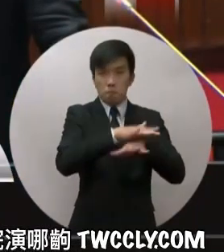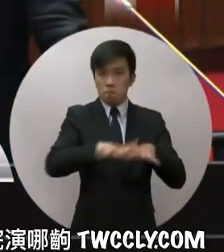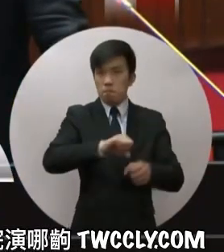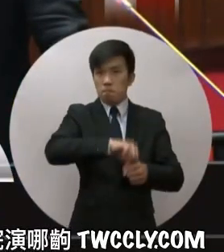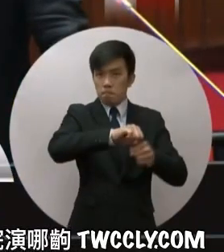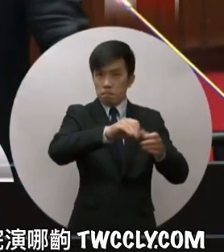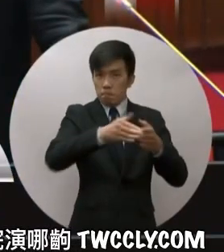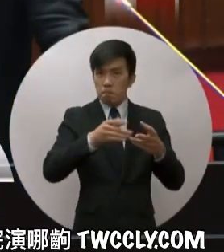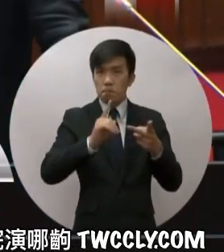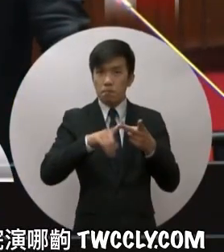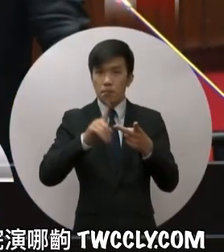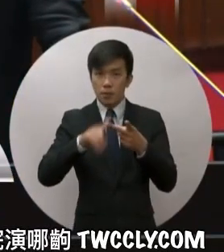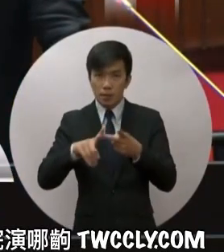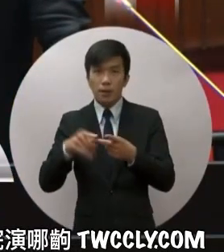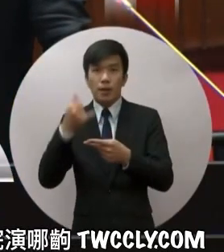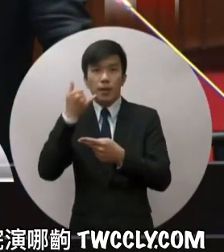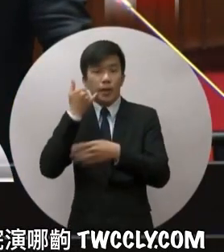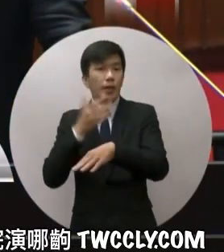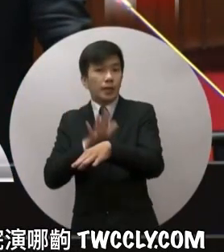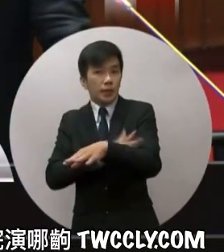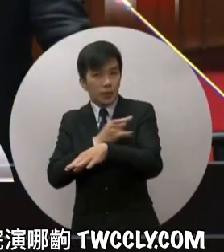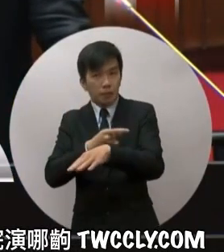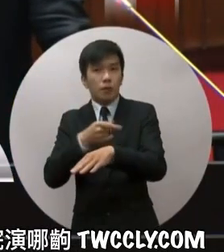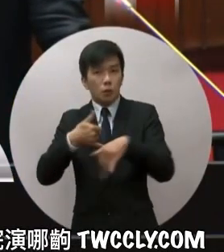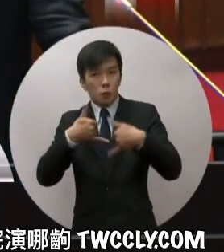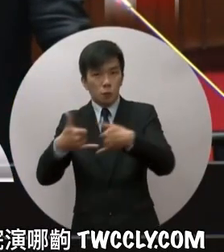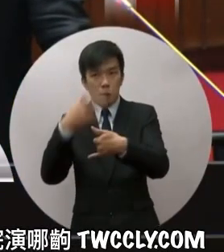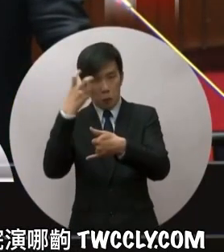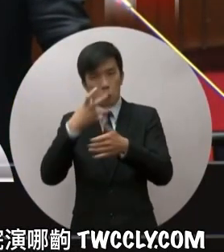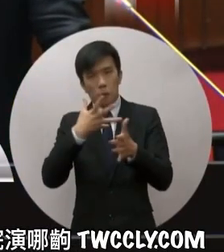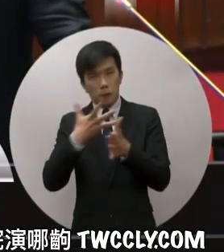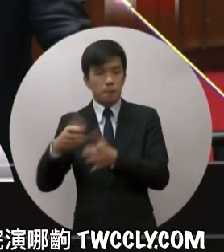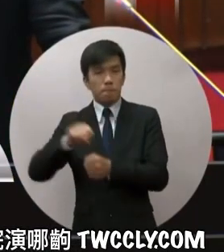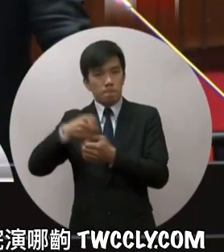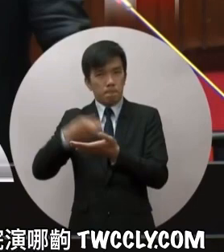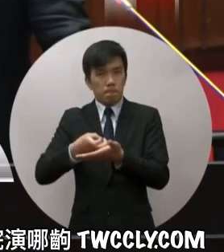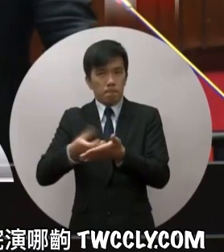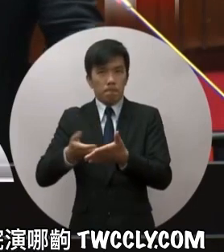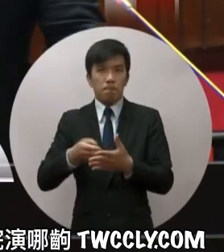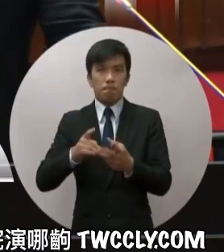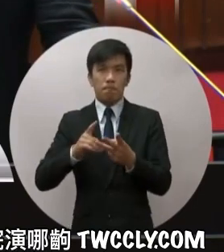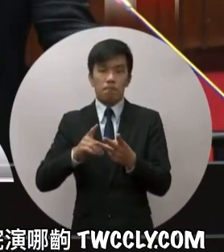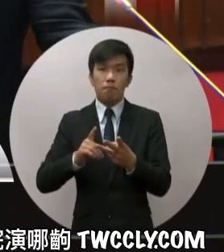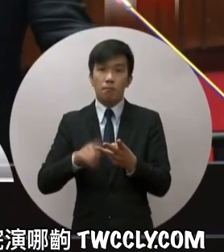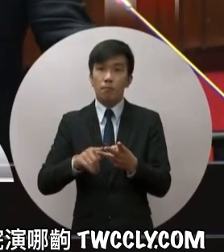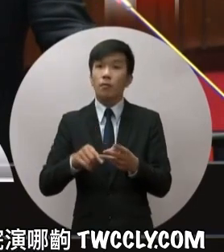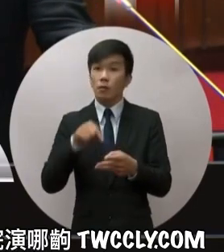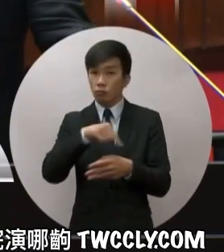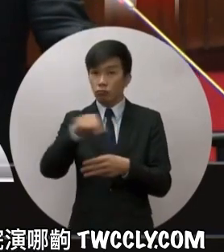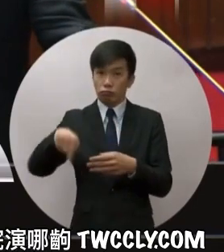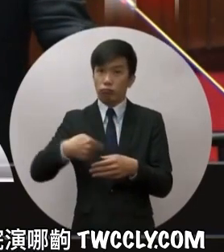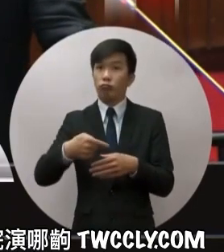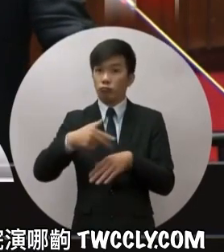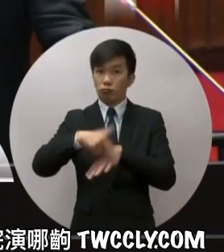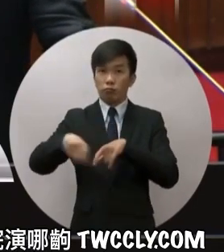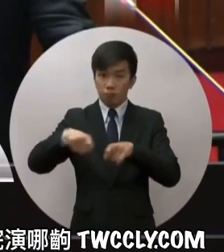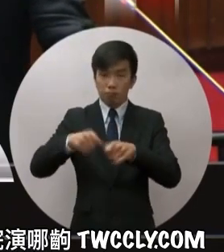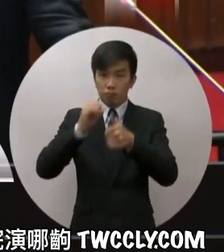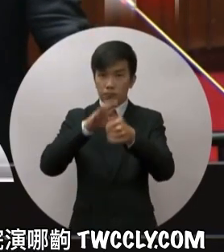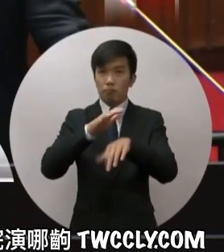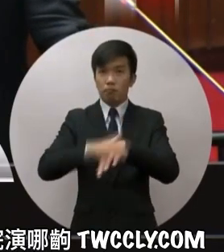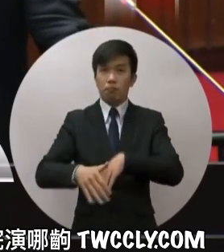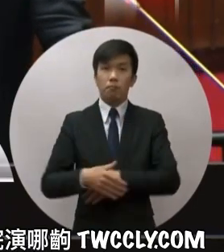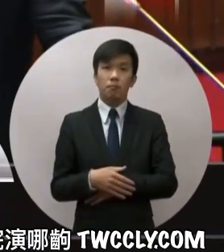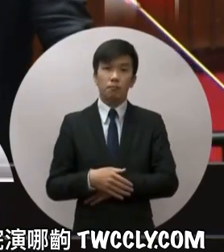快速道路的這個相關的整建跟管理還有提升他用路的安全這些部分其實我們等一下都會來談到